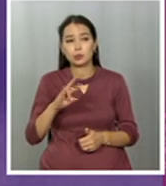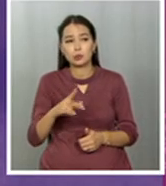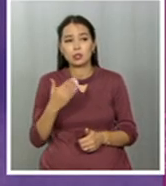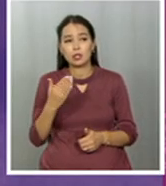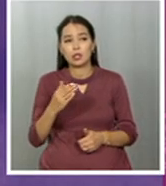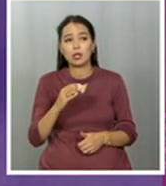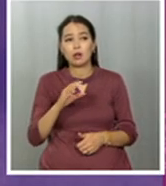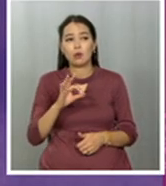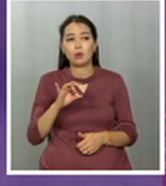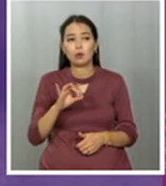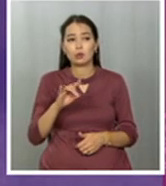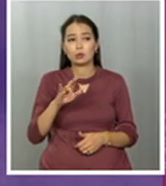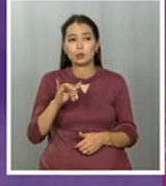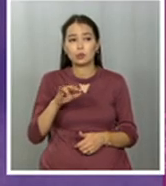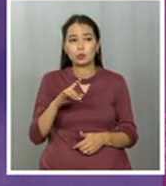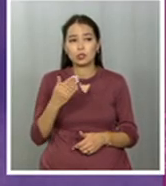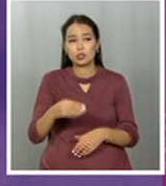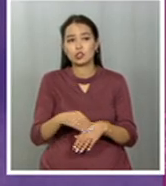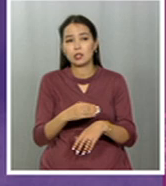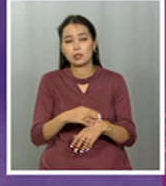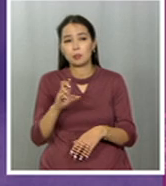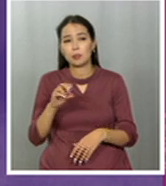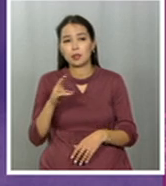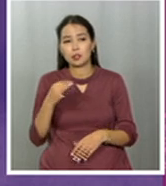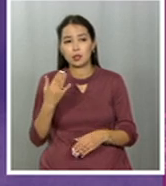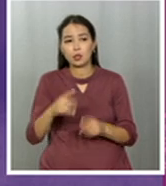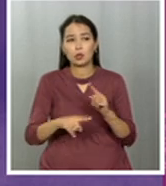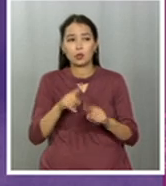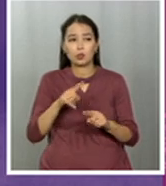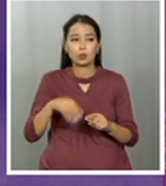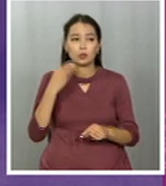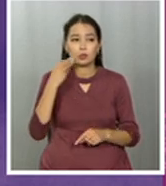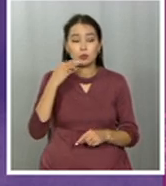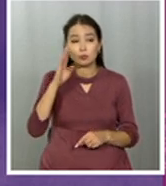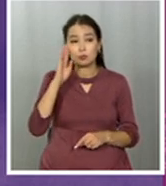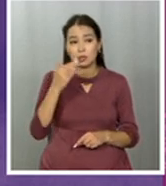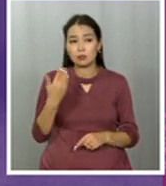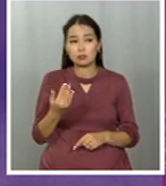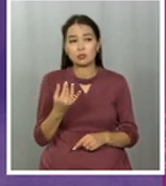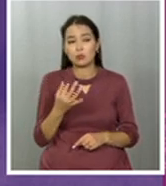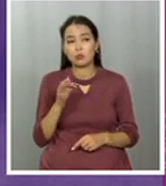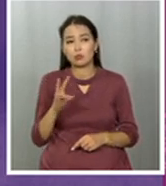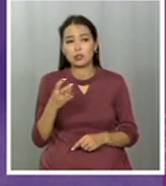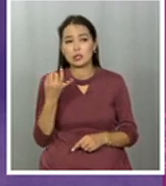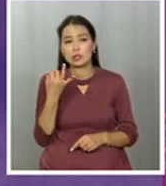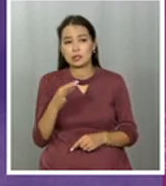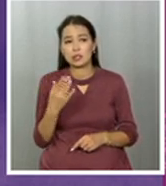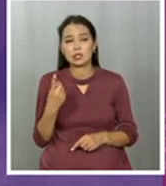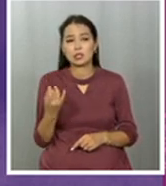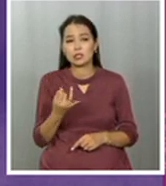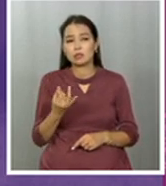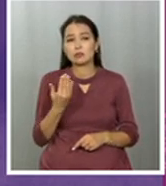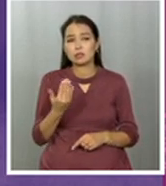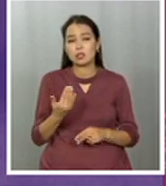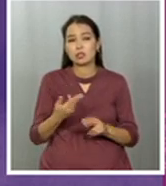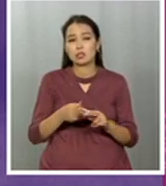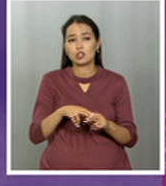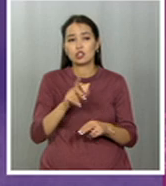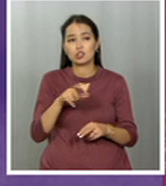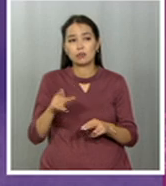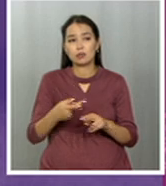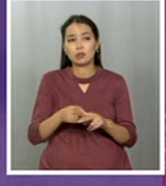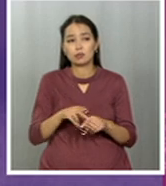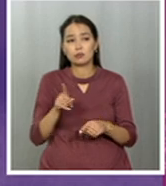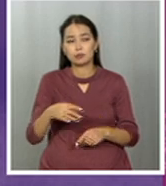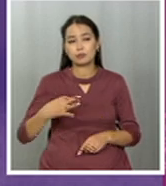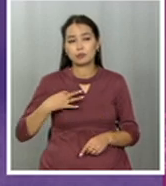его жене Бикей, родной тетке мальчика, он не интересен. Единственный человек, которому не безразлична его судьба – дед